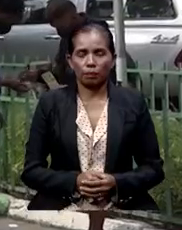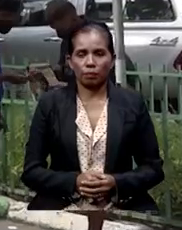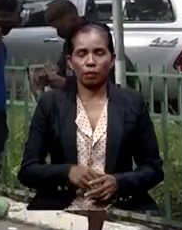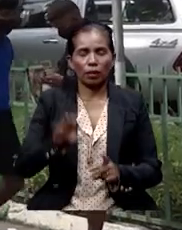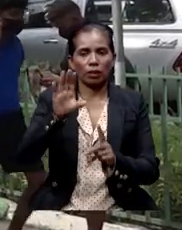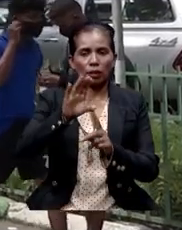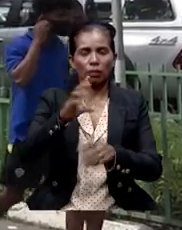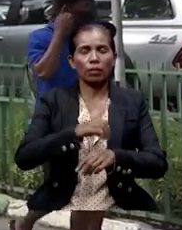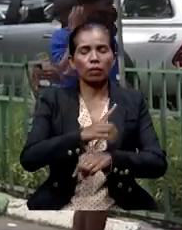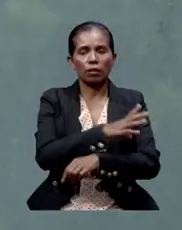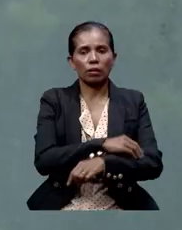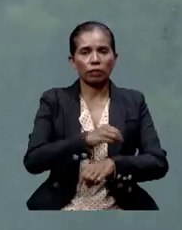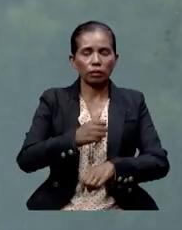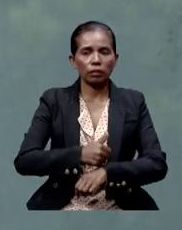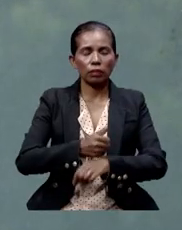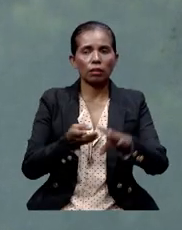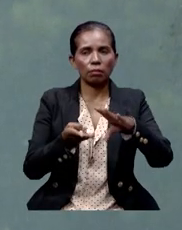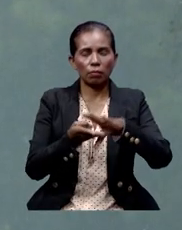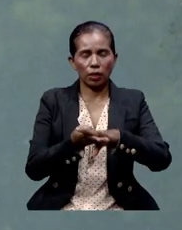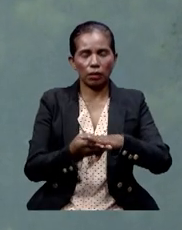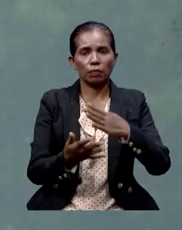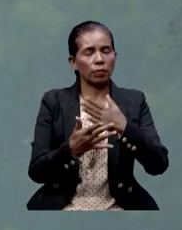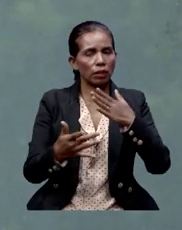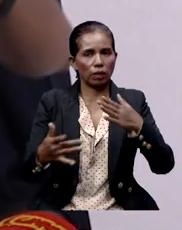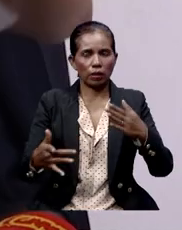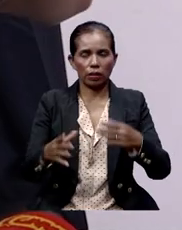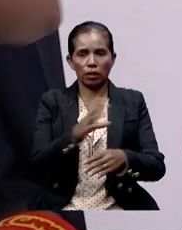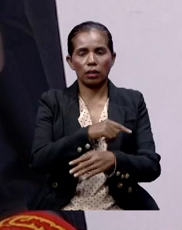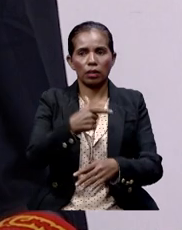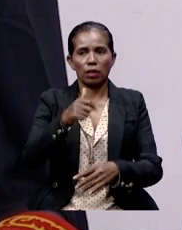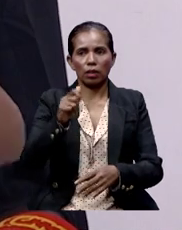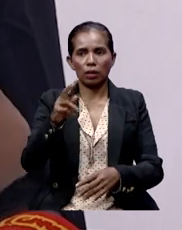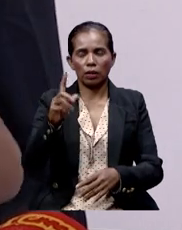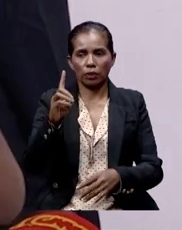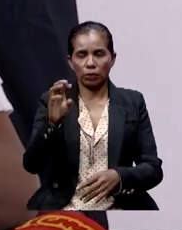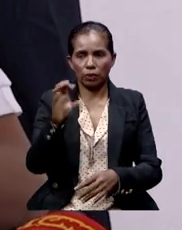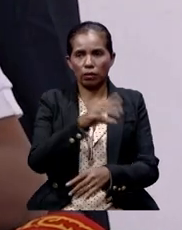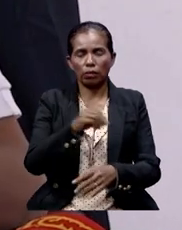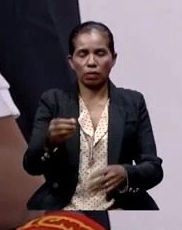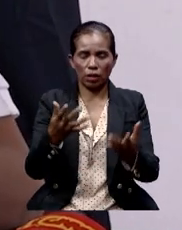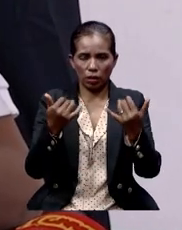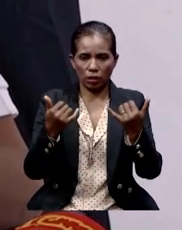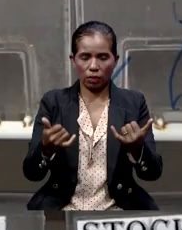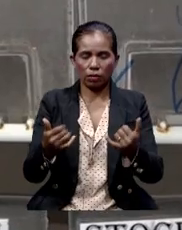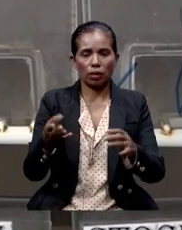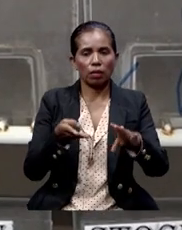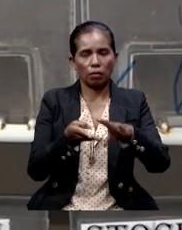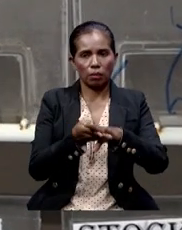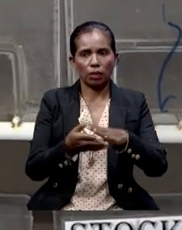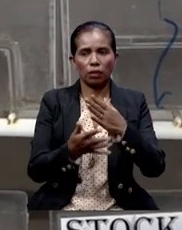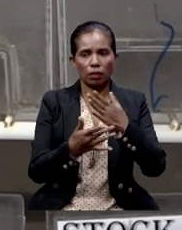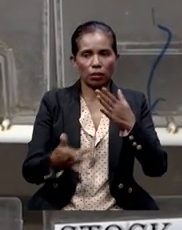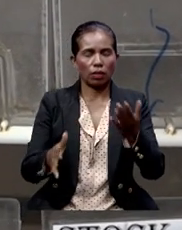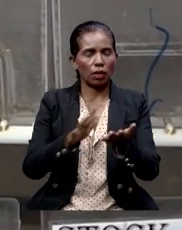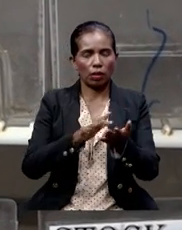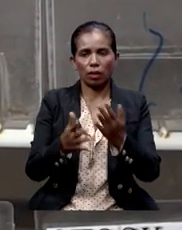Chefe de departamento Banco de Sangue Hospital Nacional Guido Valadares, Claudio Zuli Quintão Hatete, dau ne iha Banco de Sangue Stok